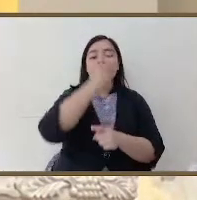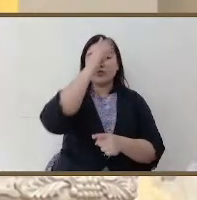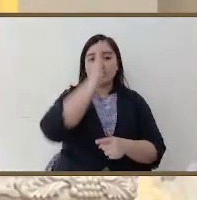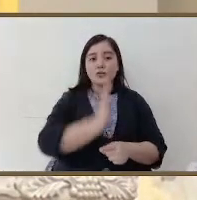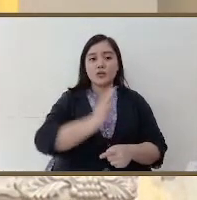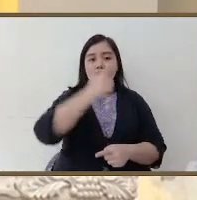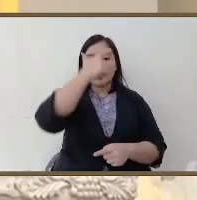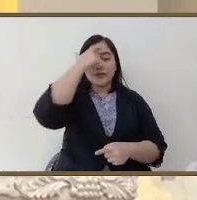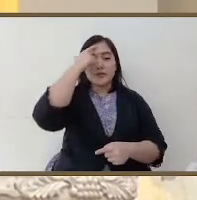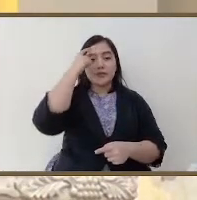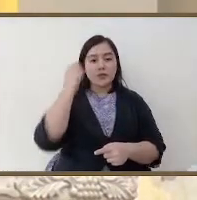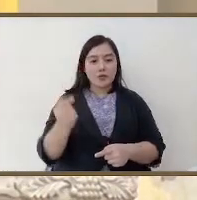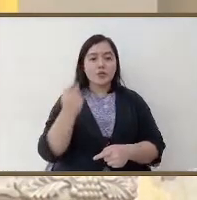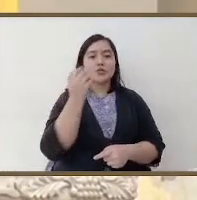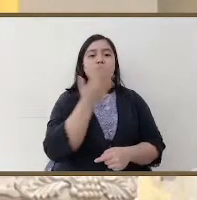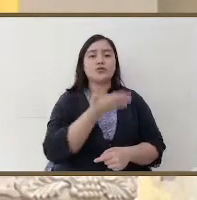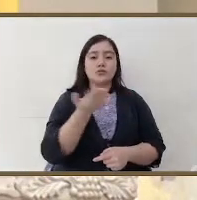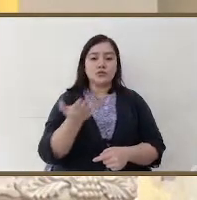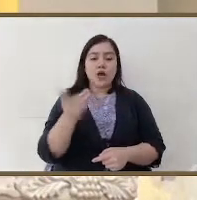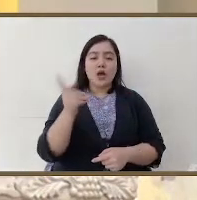i-train ang inyong mga anak.